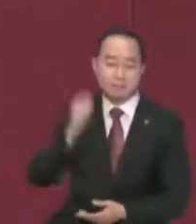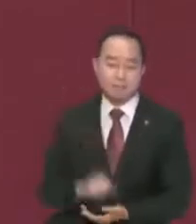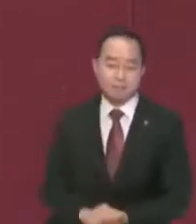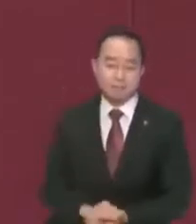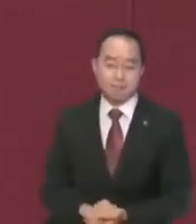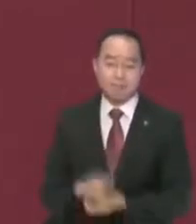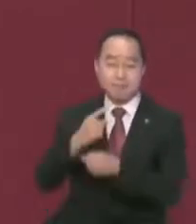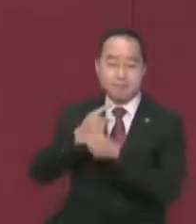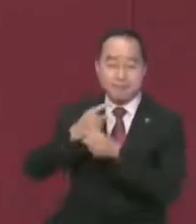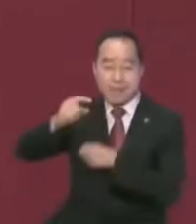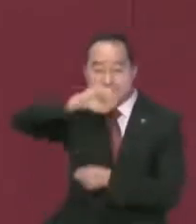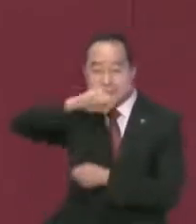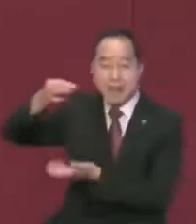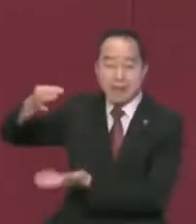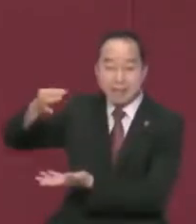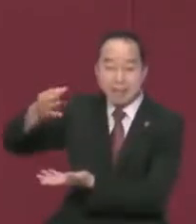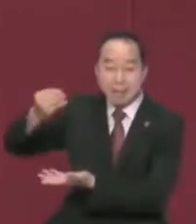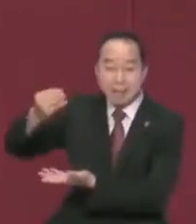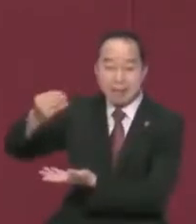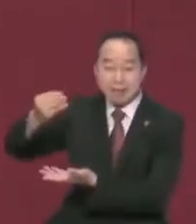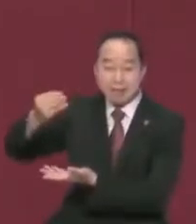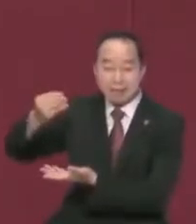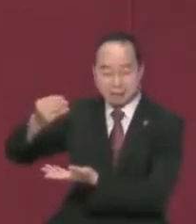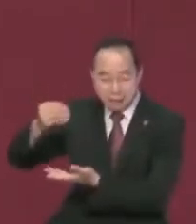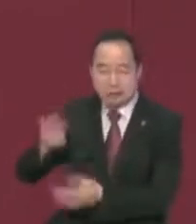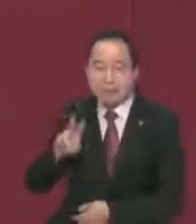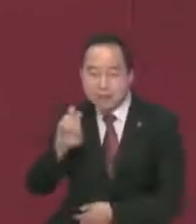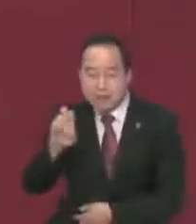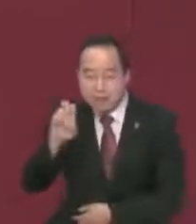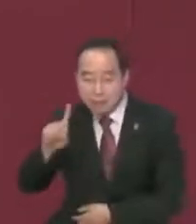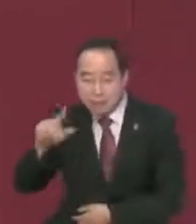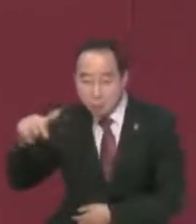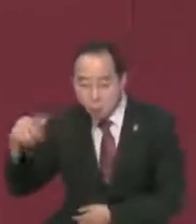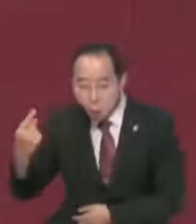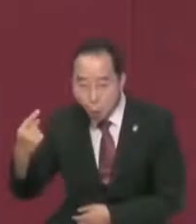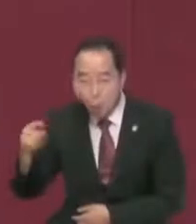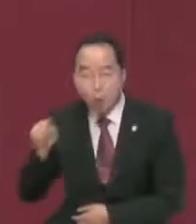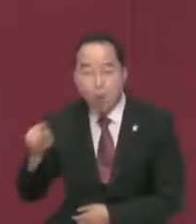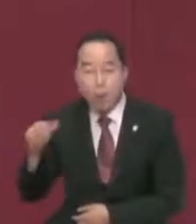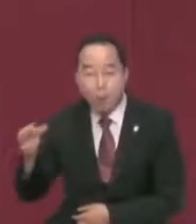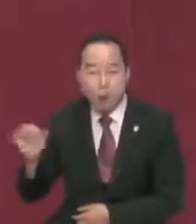내년 예산안은 21조 3천억 원의 뉴딜 사업 계획을 반영하고 있습니다.